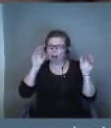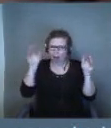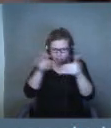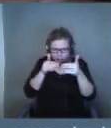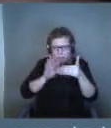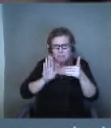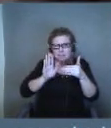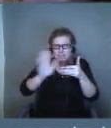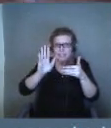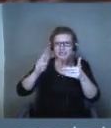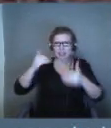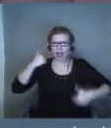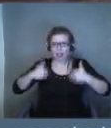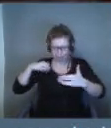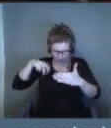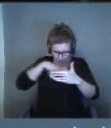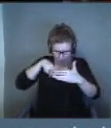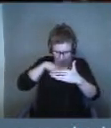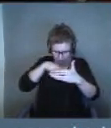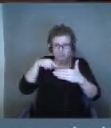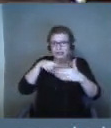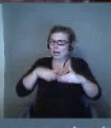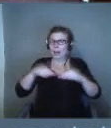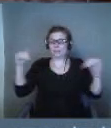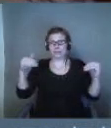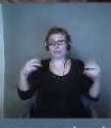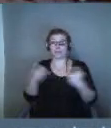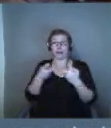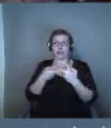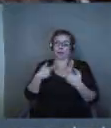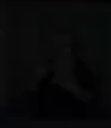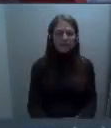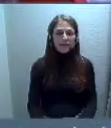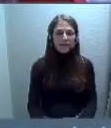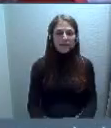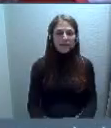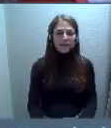sont enfermés ou s'enferment eux-mêmes. Moi, je vois mon fils, il se replie trop sur lui-même. Voilà.